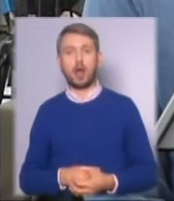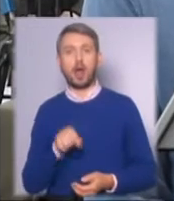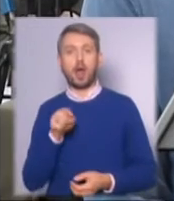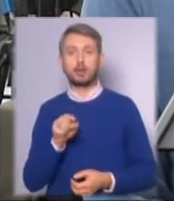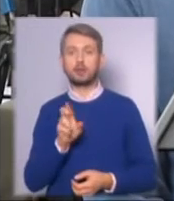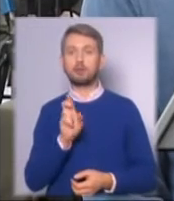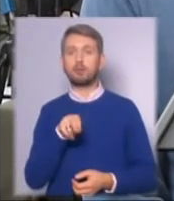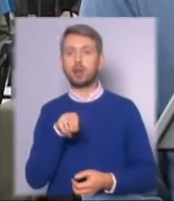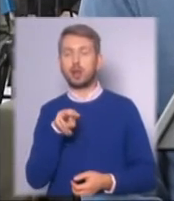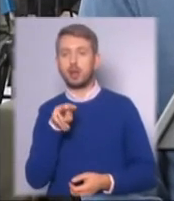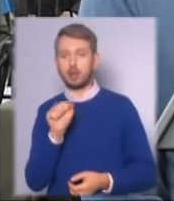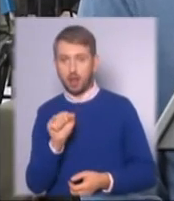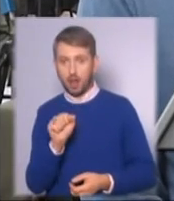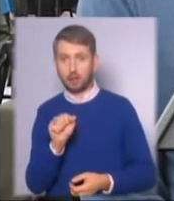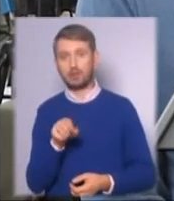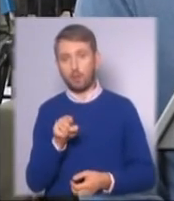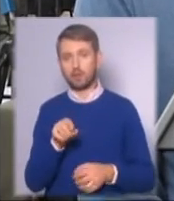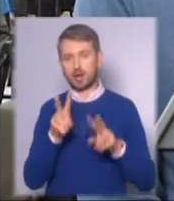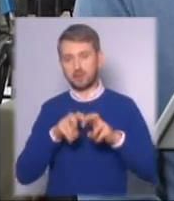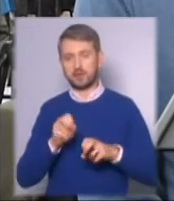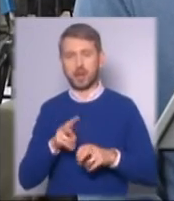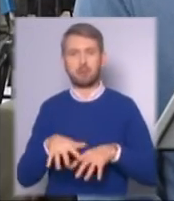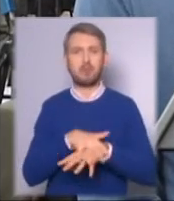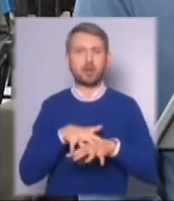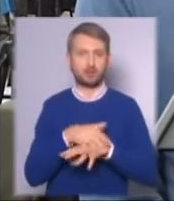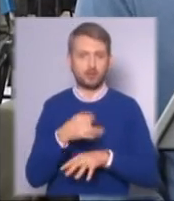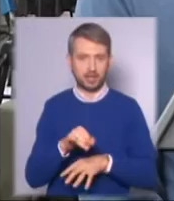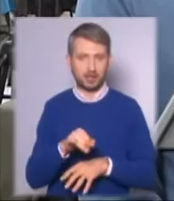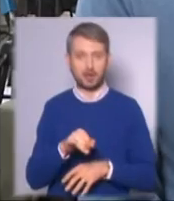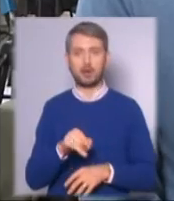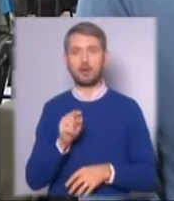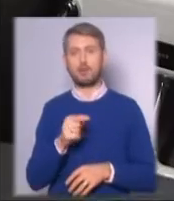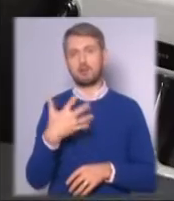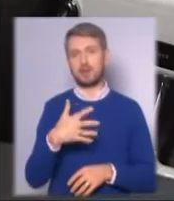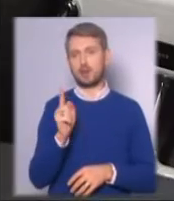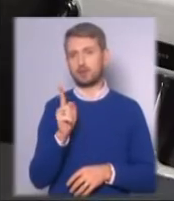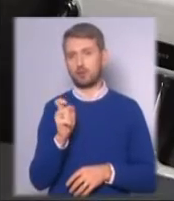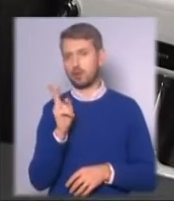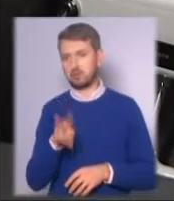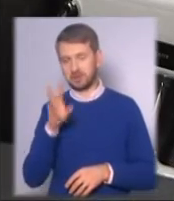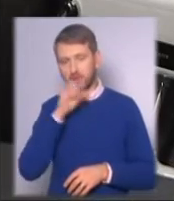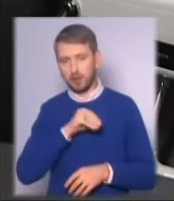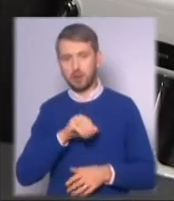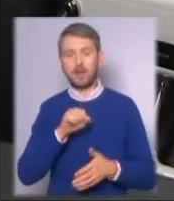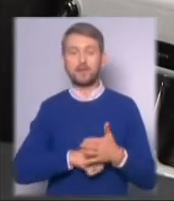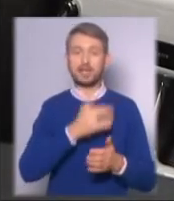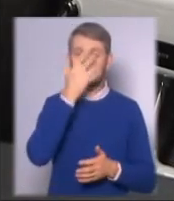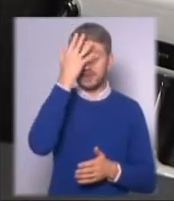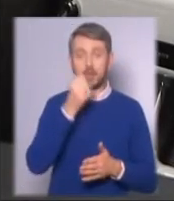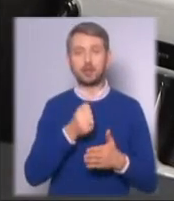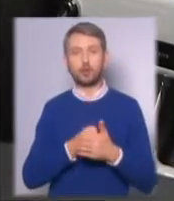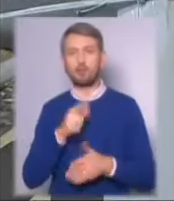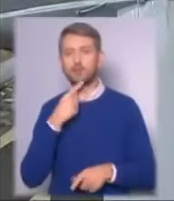класу міні, він розглядається як масовий, тобто він закриває полосу фронту 50-100 км. Від ідеї до випробування першого зразка